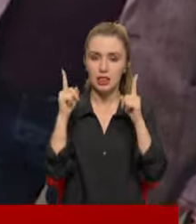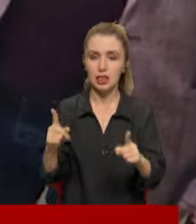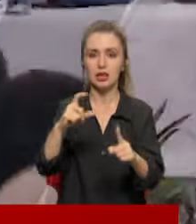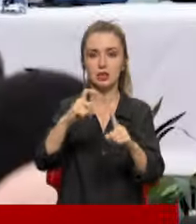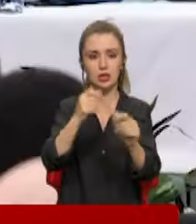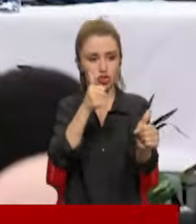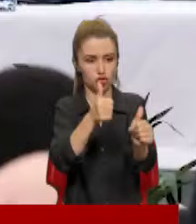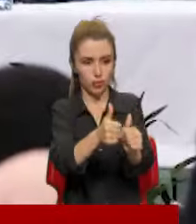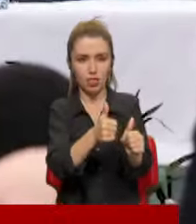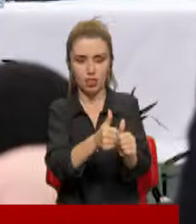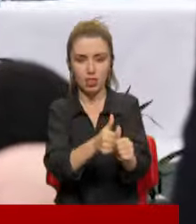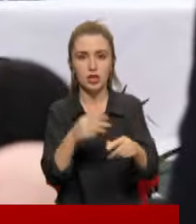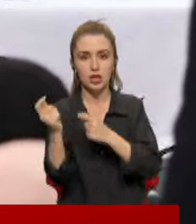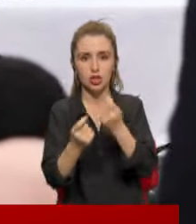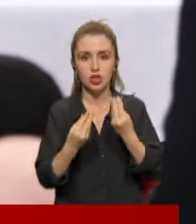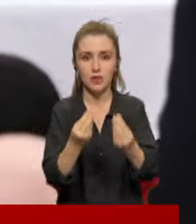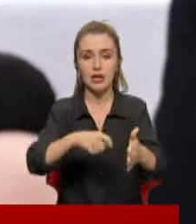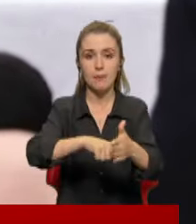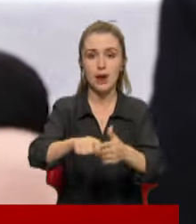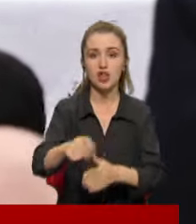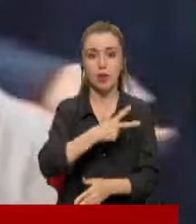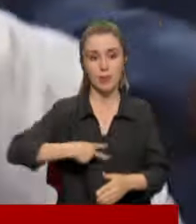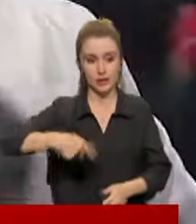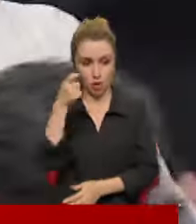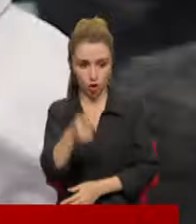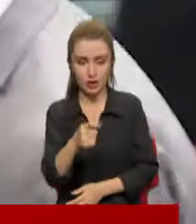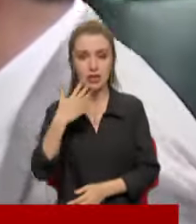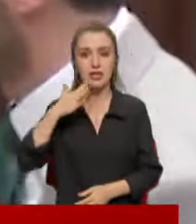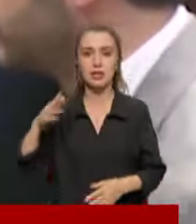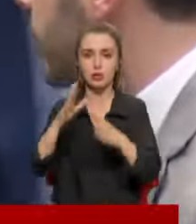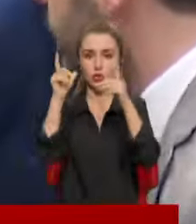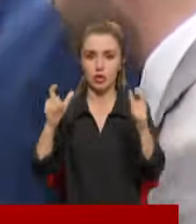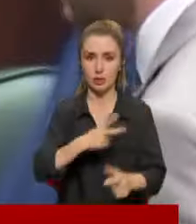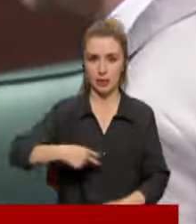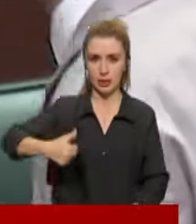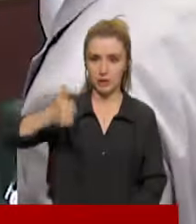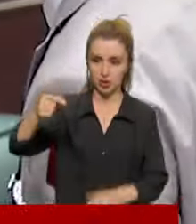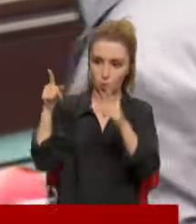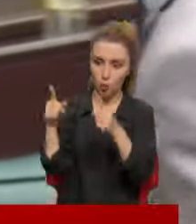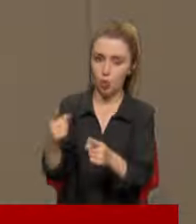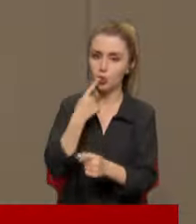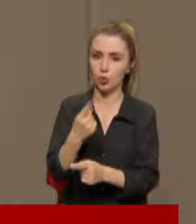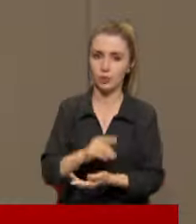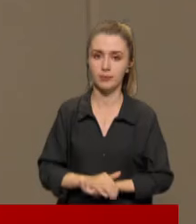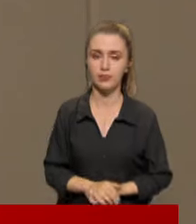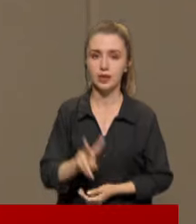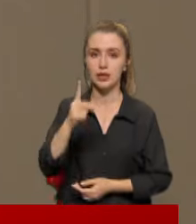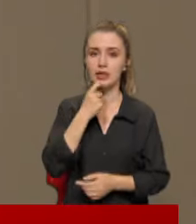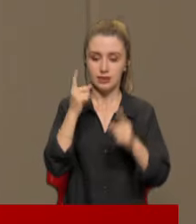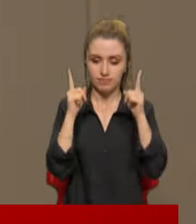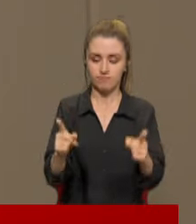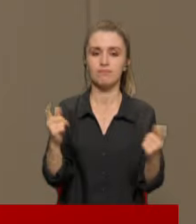danışman olarak kullandığını, maaşını da belediyeye ödettiğini Denizli Büyükşehir Belediye Başkanı Nuri Çavuşoğlu açıkladı. 2 sene